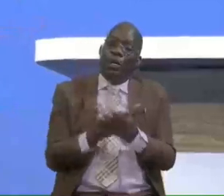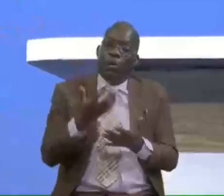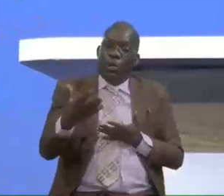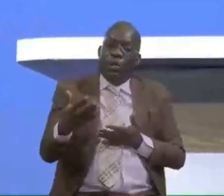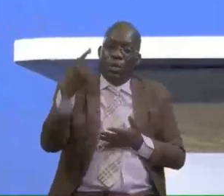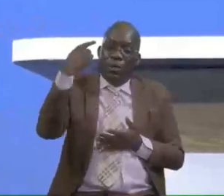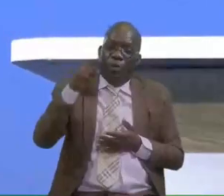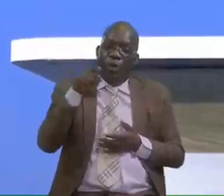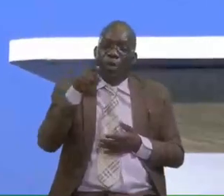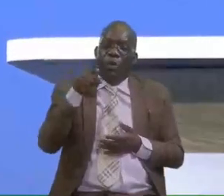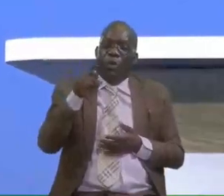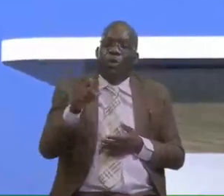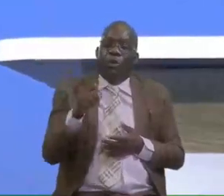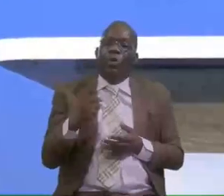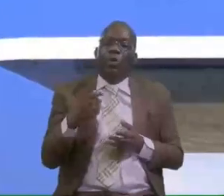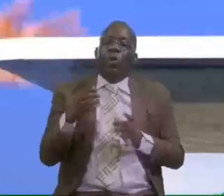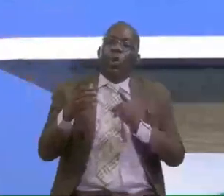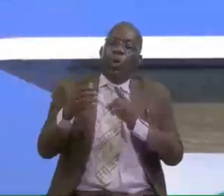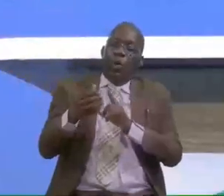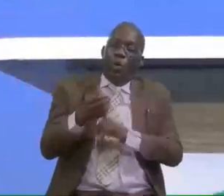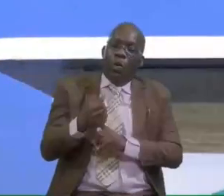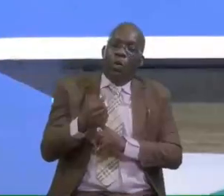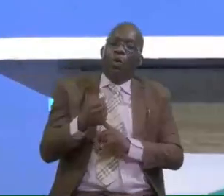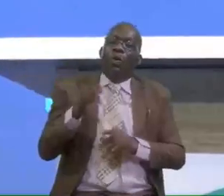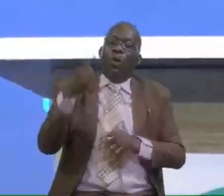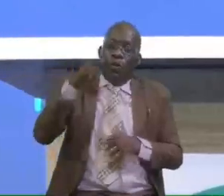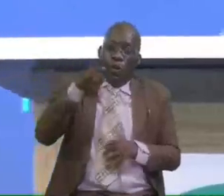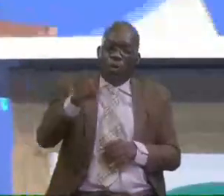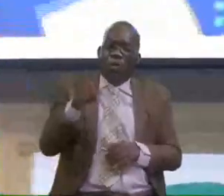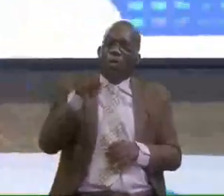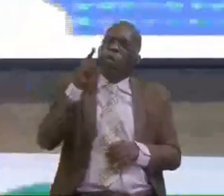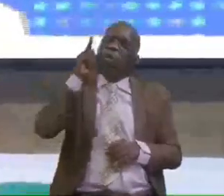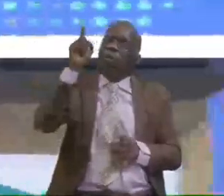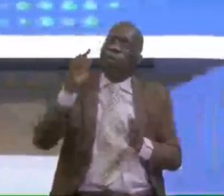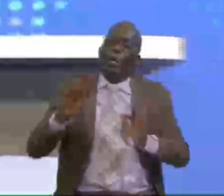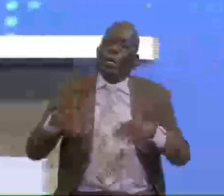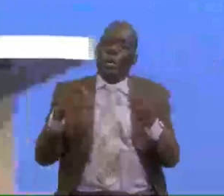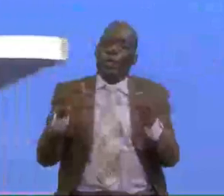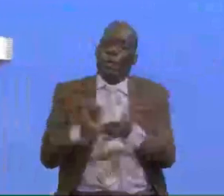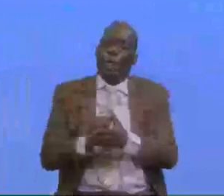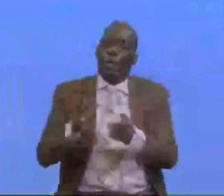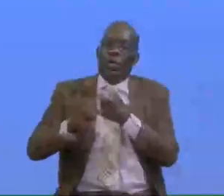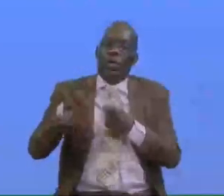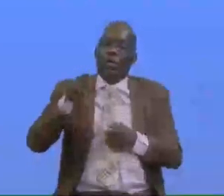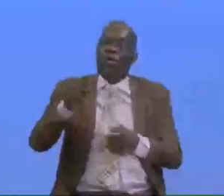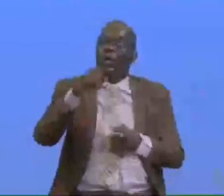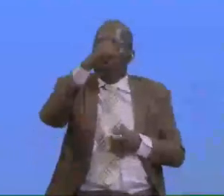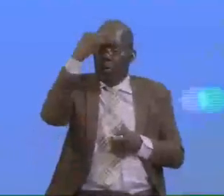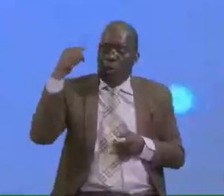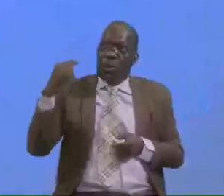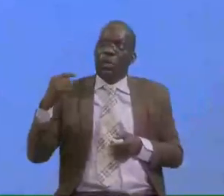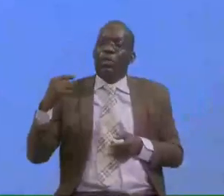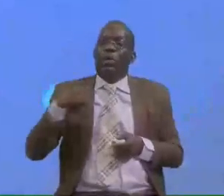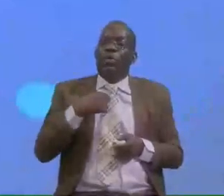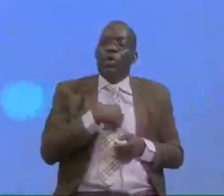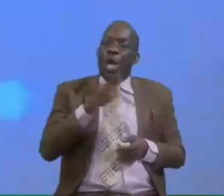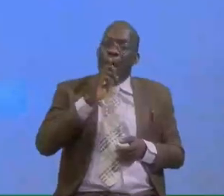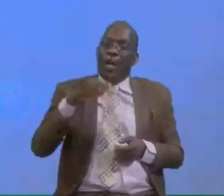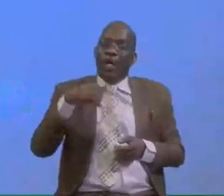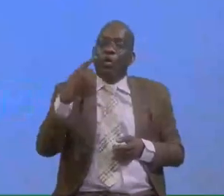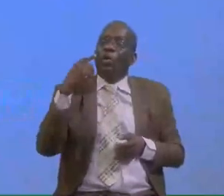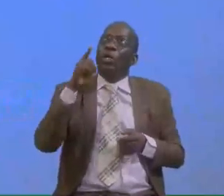toi et qu'il tient pour toi, il te le donne parce qu'on nous dit et